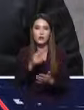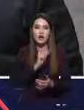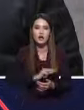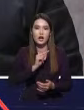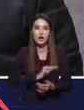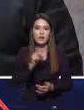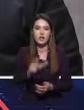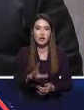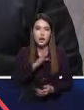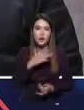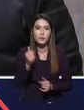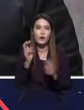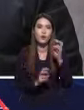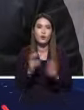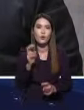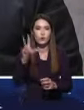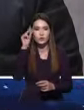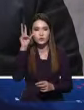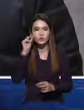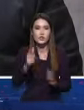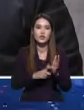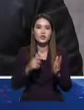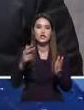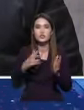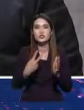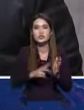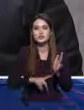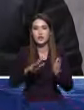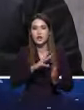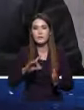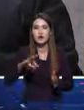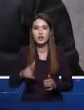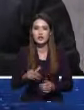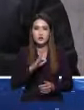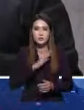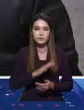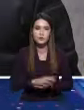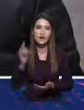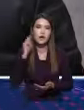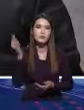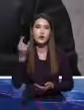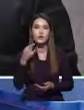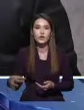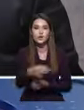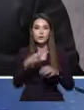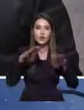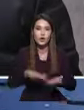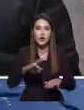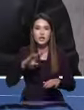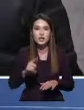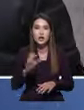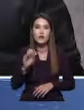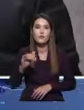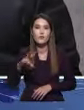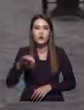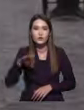Ал өндірілген өнім көлемі 775 миллиард теңгеге жуықтайды. Павлодар облысы да шаруалардың кенде емес. Мал өсіріп егін